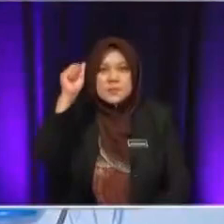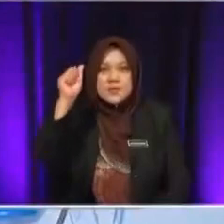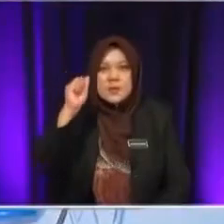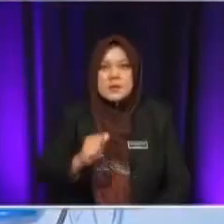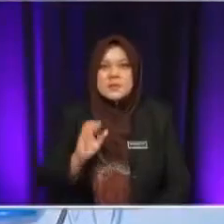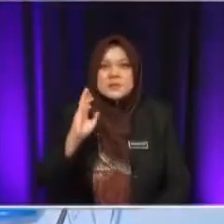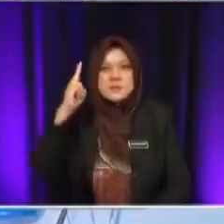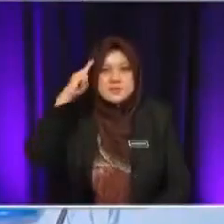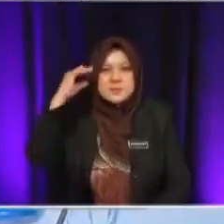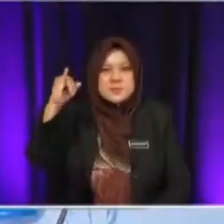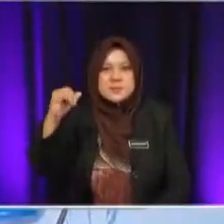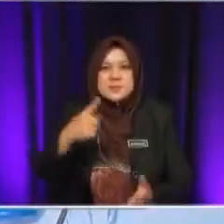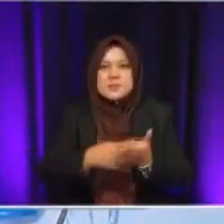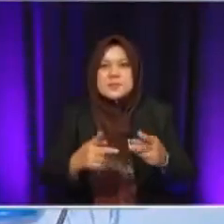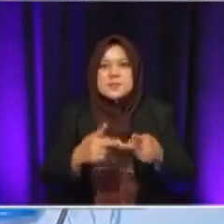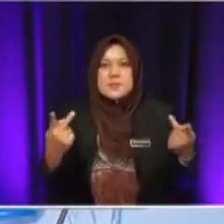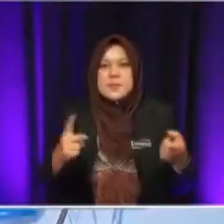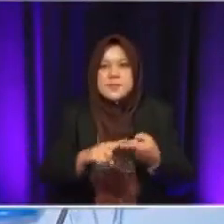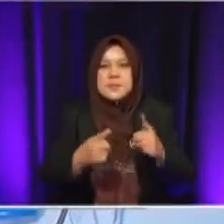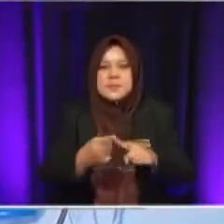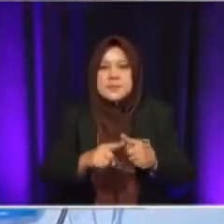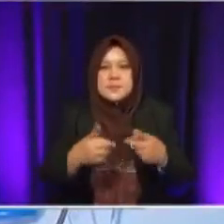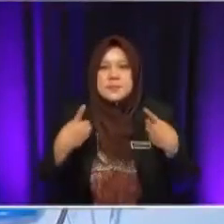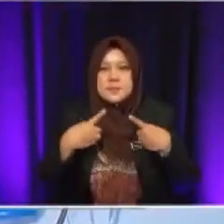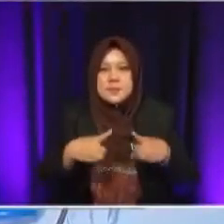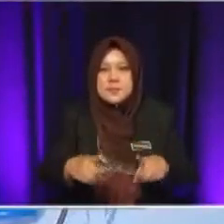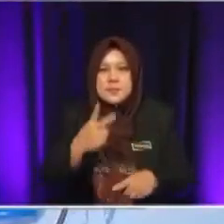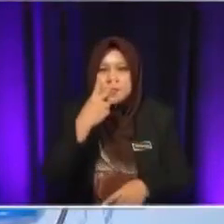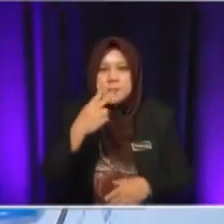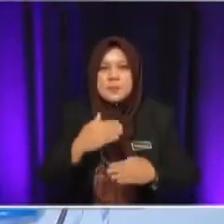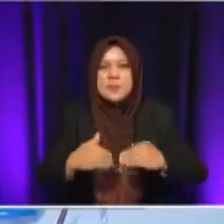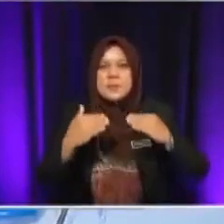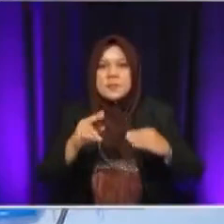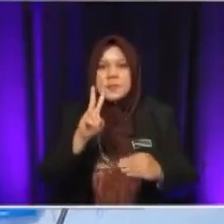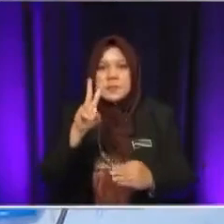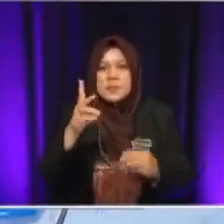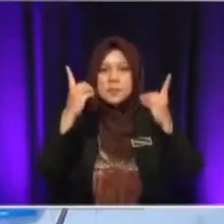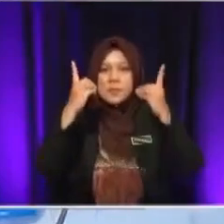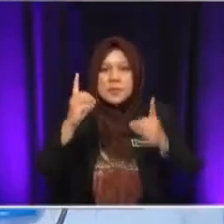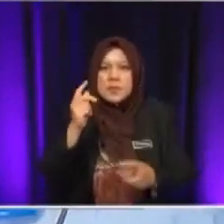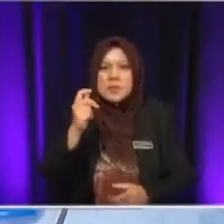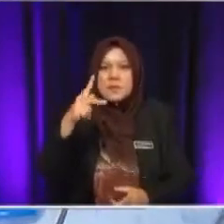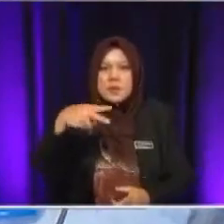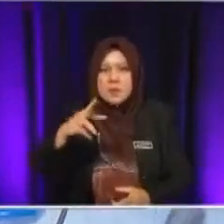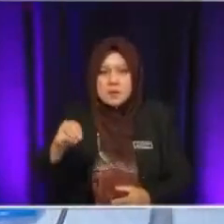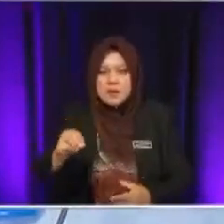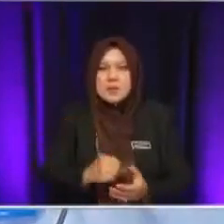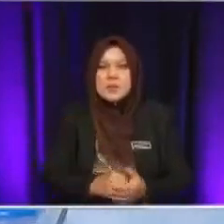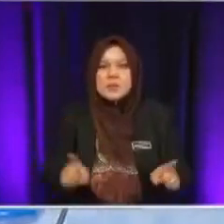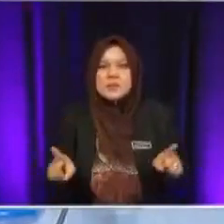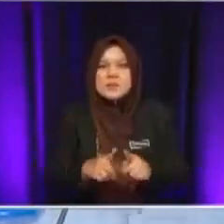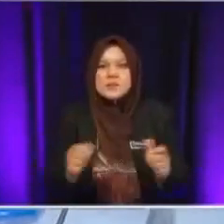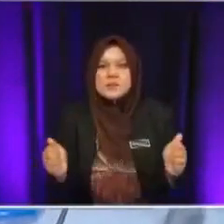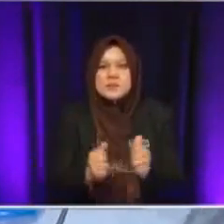Assalamualaikum. Hai. Apa khabar kawan-kawan? Anda sedang menonton slot tahap 2 di Didik TV KPM bersama saya, Kak